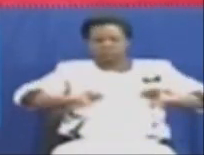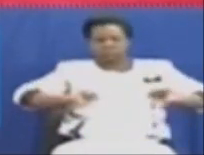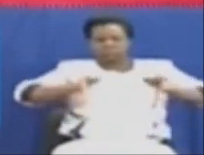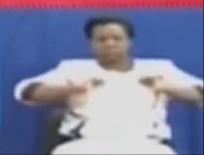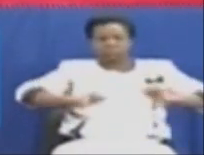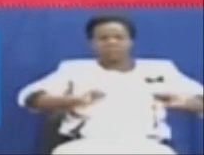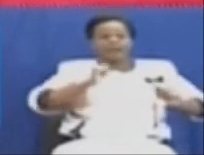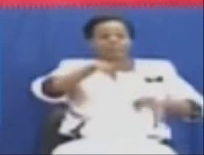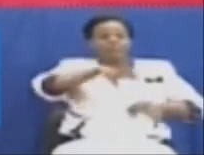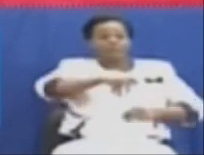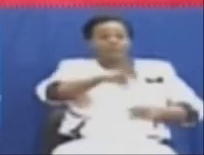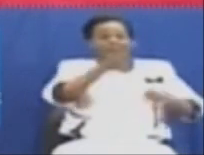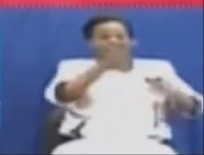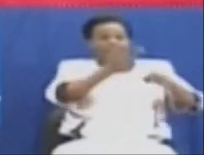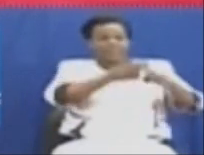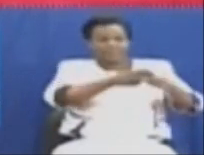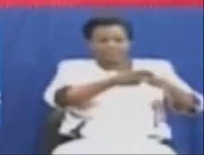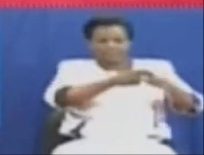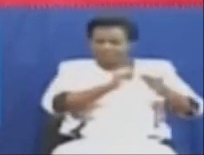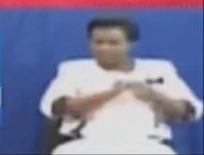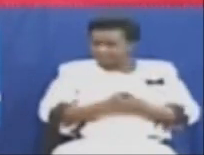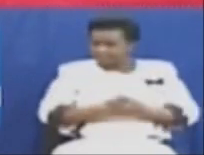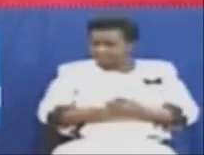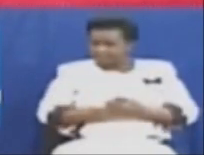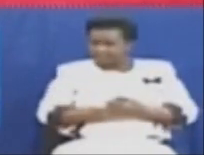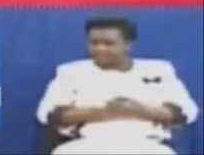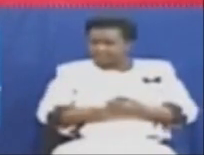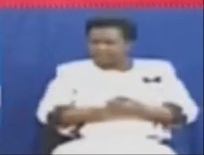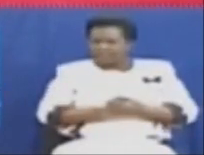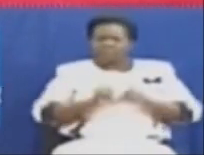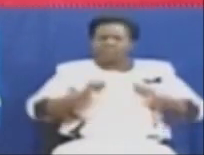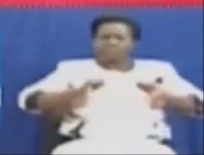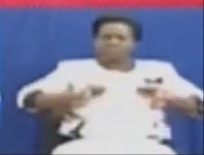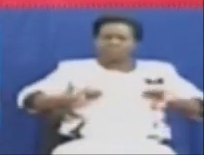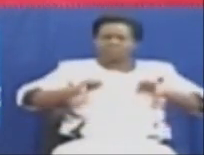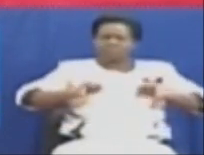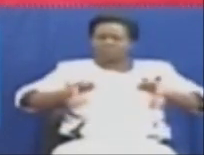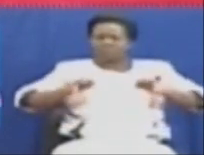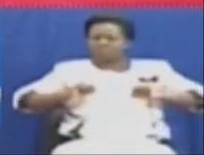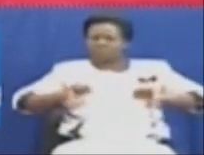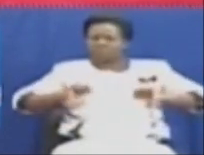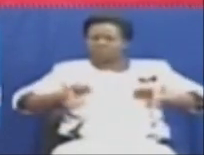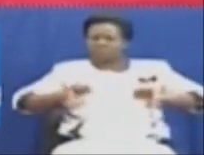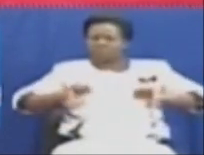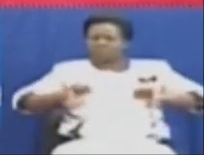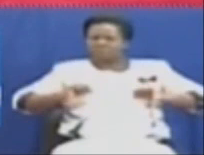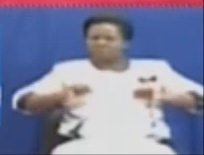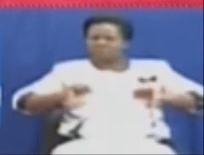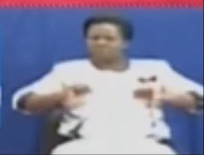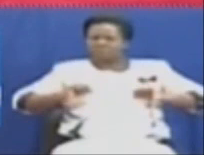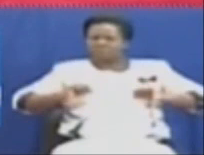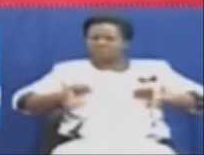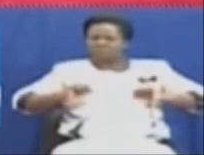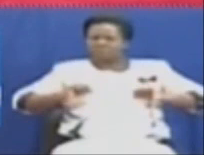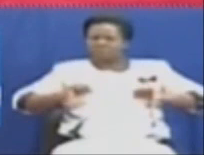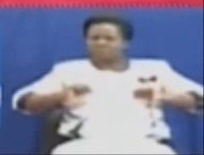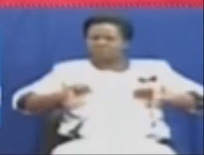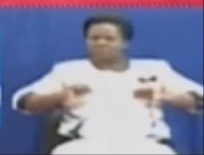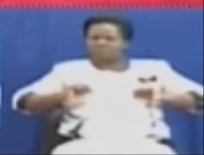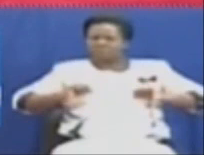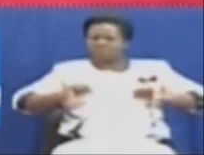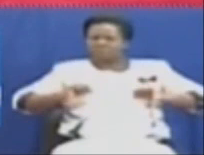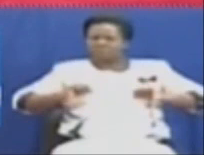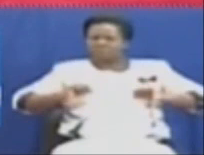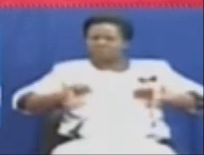jema, kwa sababu wako wa Tanzania wamekumbwa na hali hiyo. Na kwa bahati nzuri jana nilikuwa